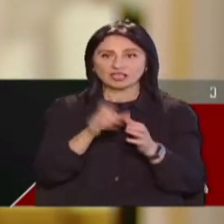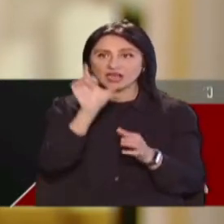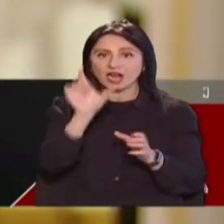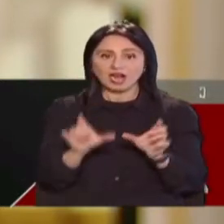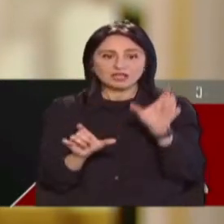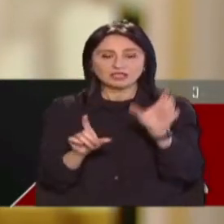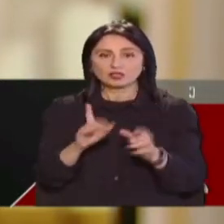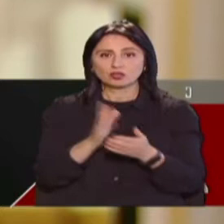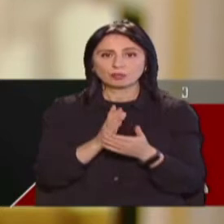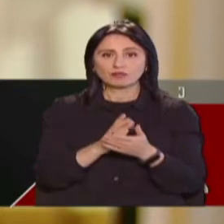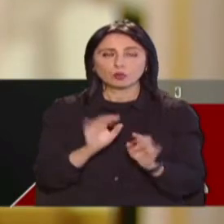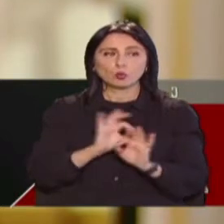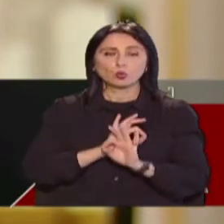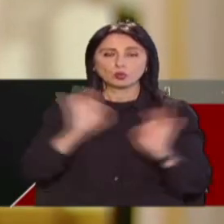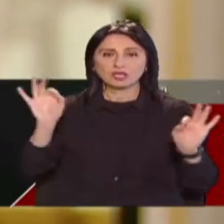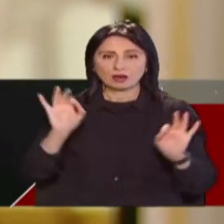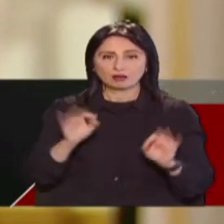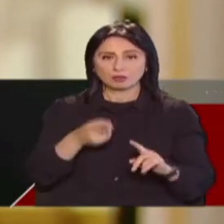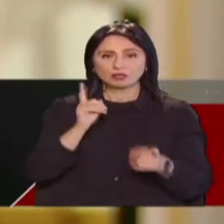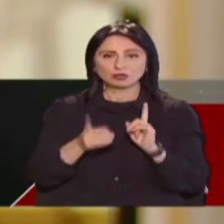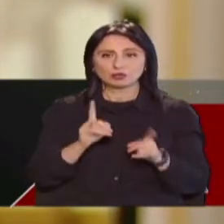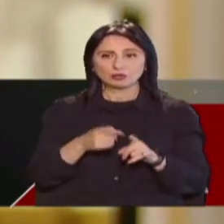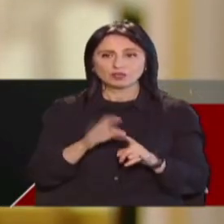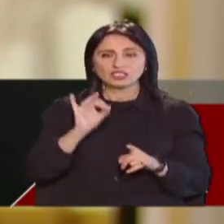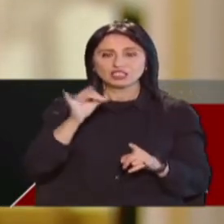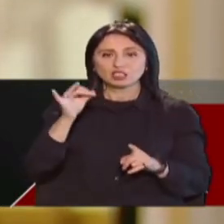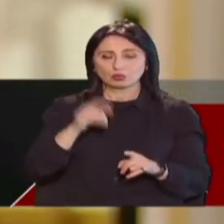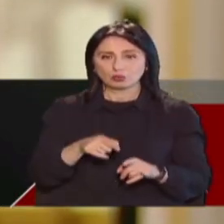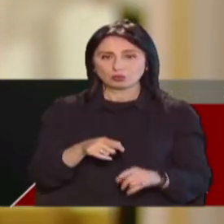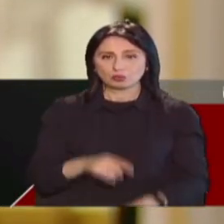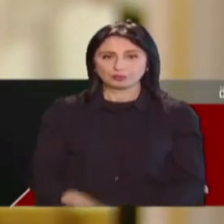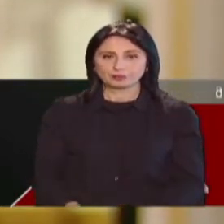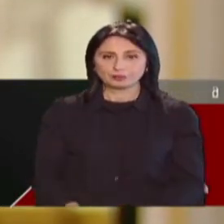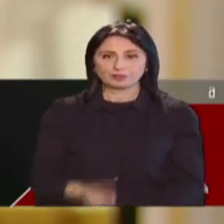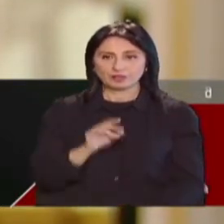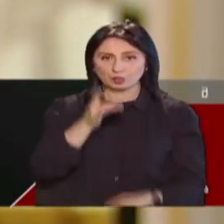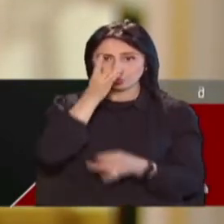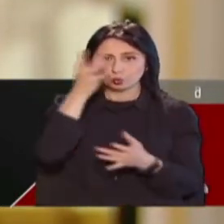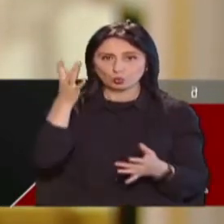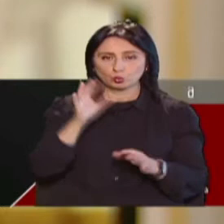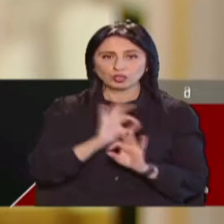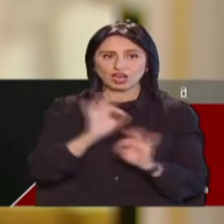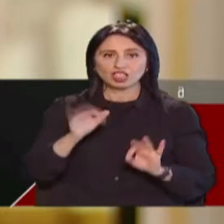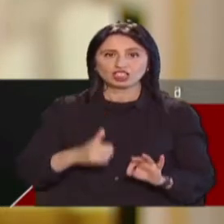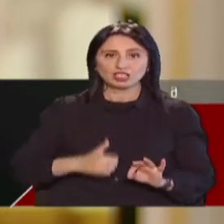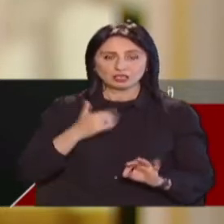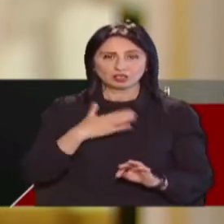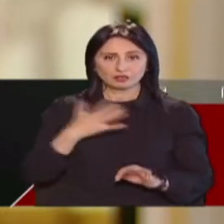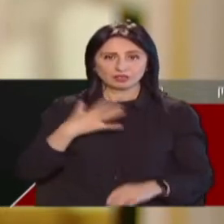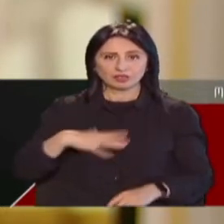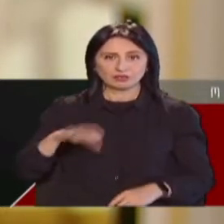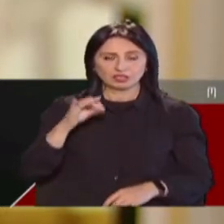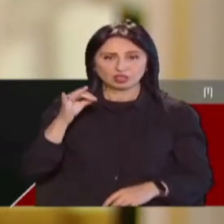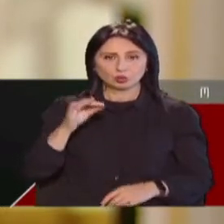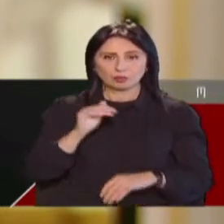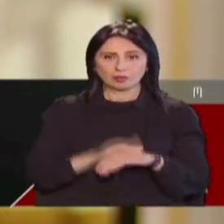რომელიც ქმნის უნიკალობას ამ ისტორიული და კულტურული ღირსშესანიშნაობის, რომელიც არის საქართველოს